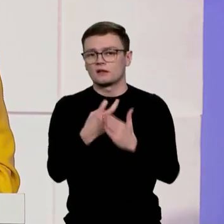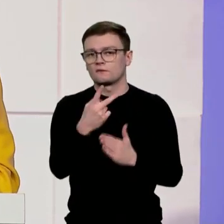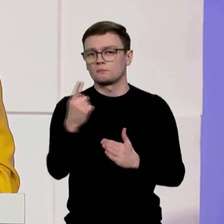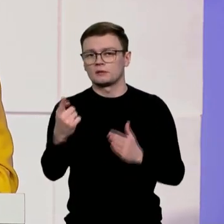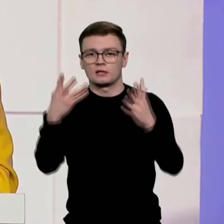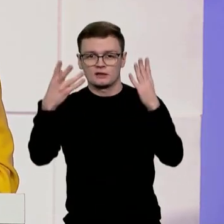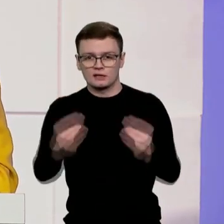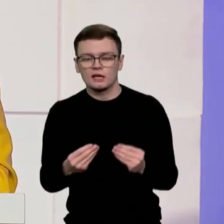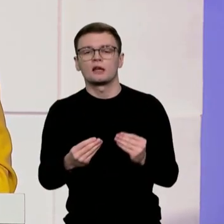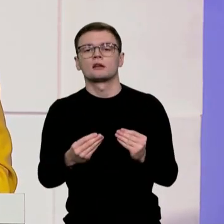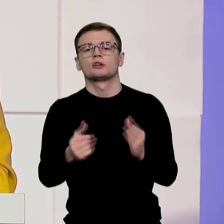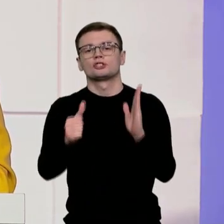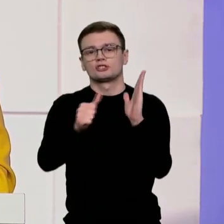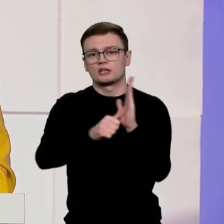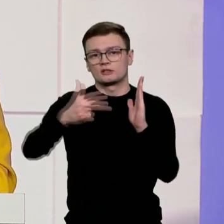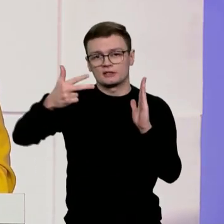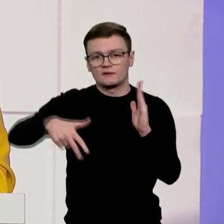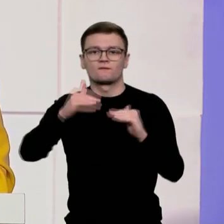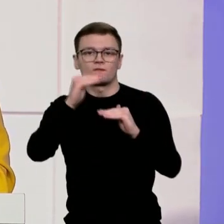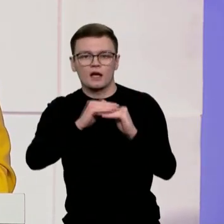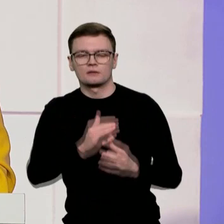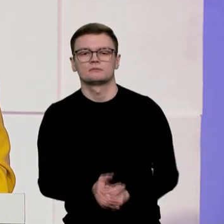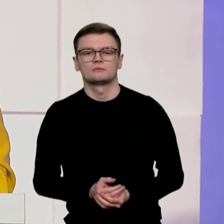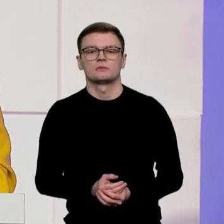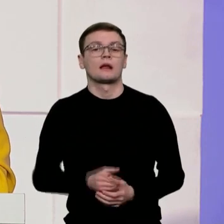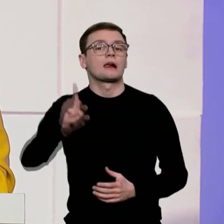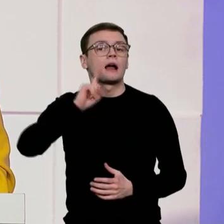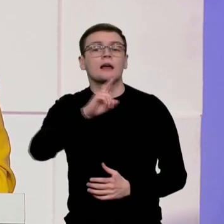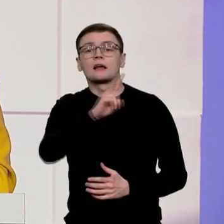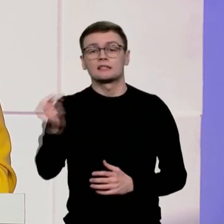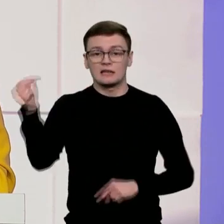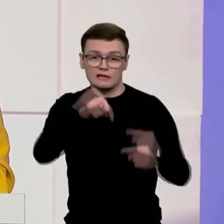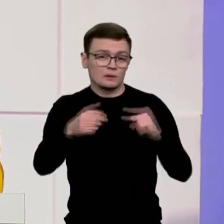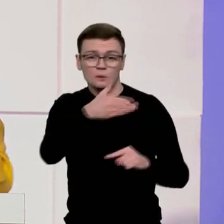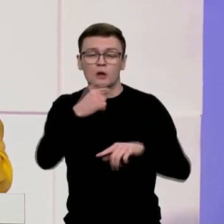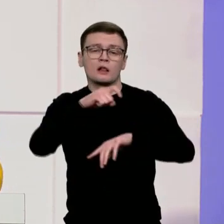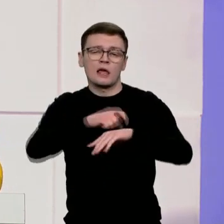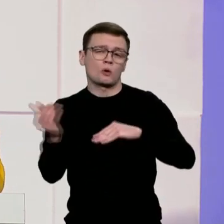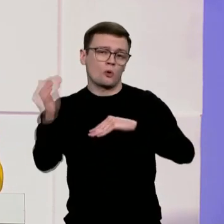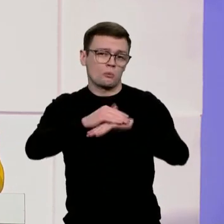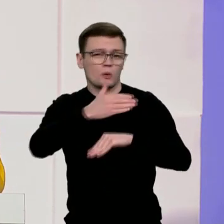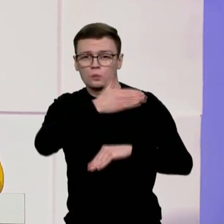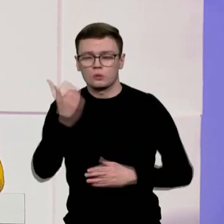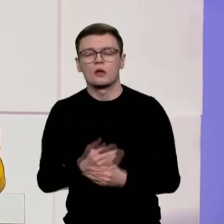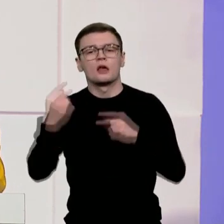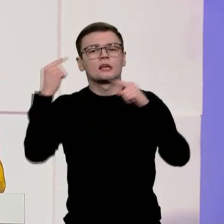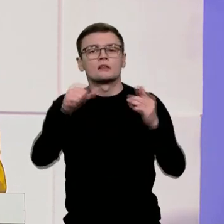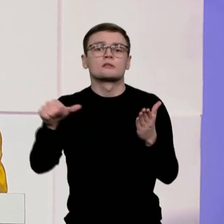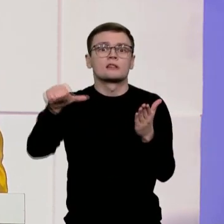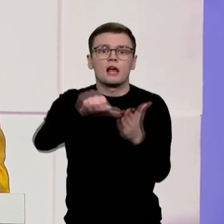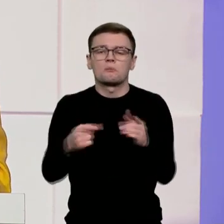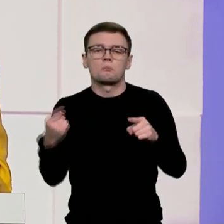dieną 18.30. Netvykusiems kandidatams laikas nekompensuojamas ir kitiems dalyviams nėra